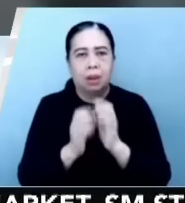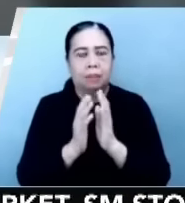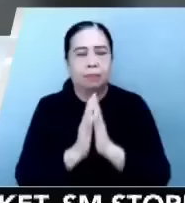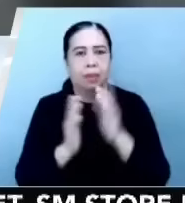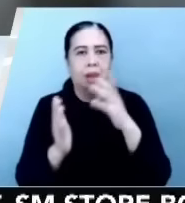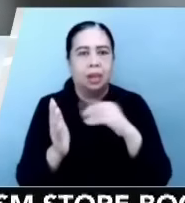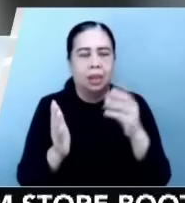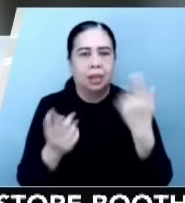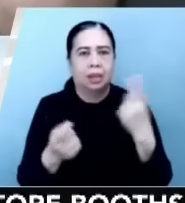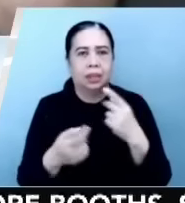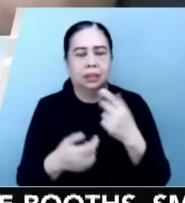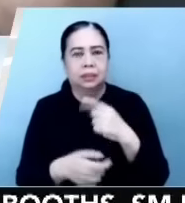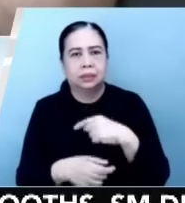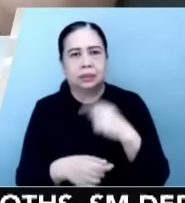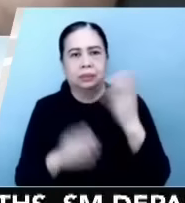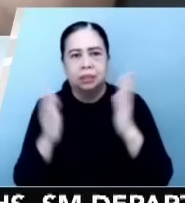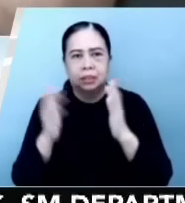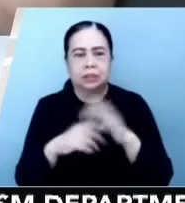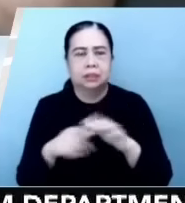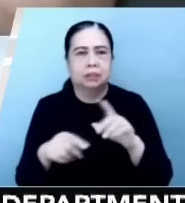kanila ang itinuturing na mga biktima.